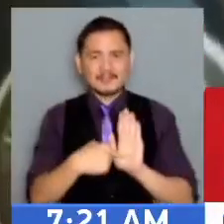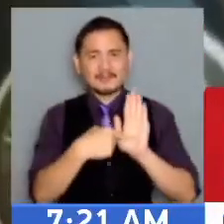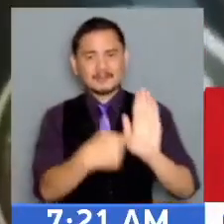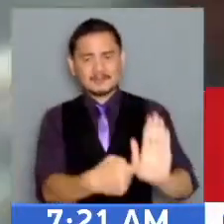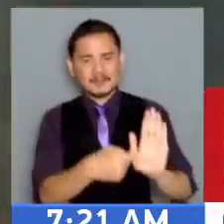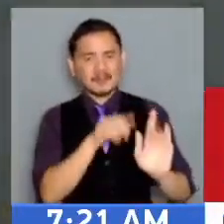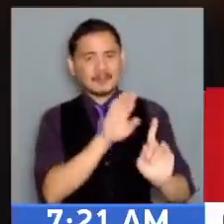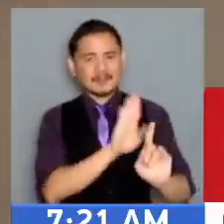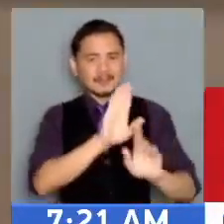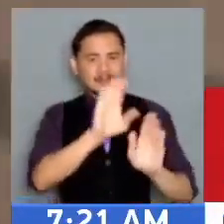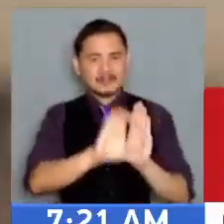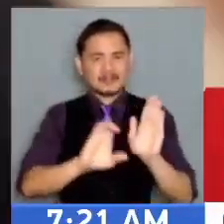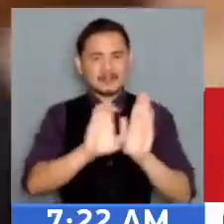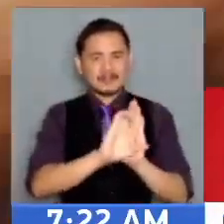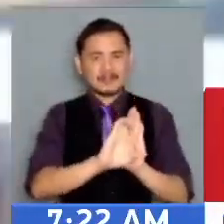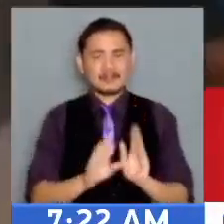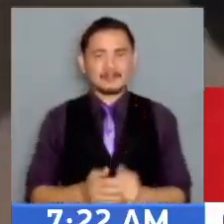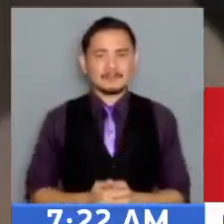Let's engage! Come in!